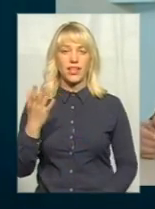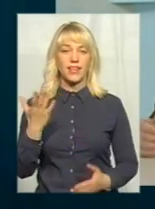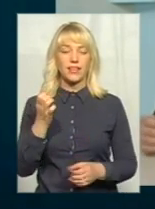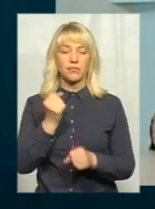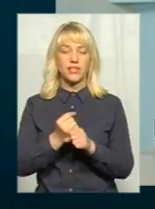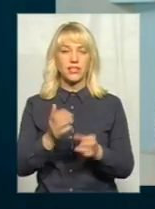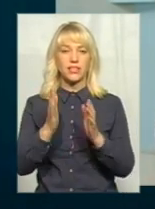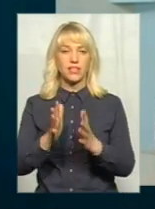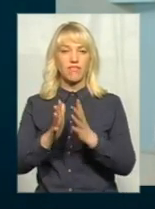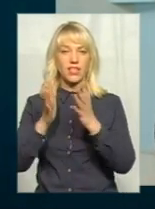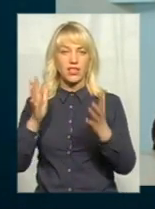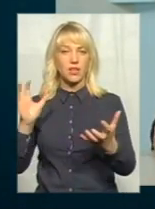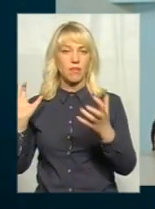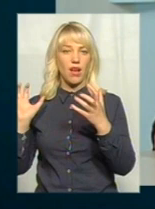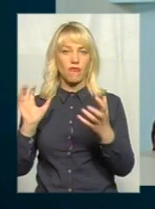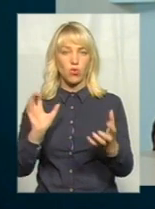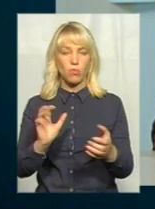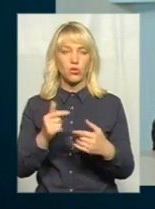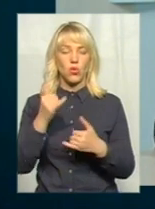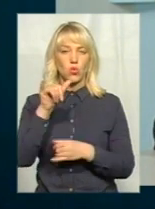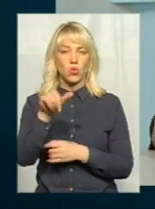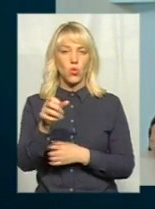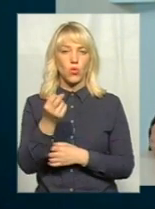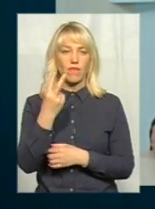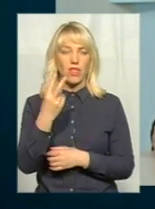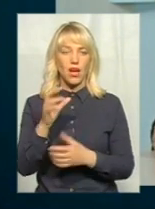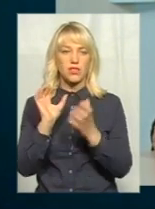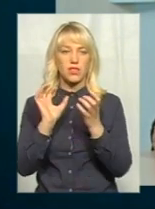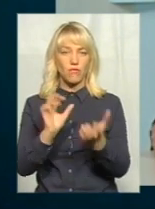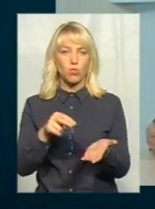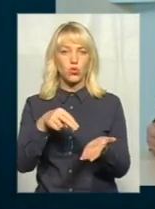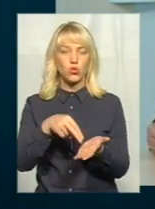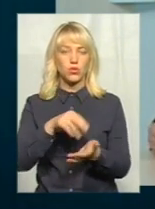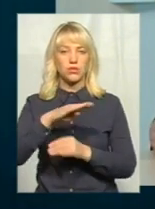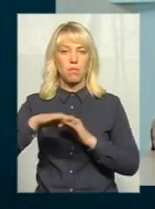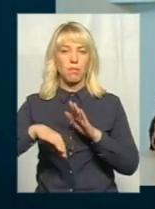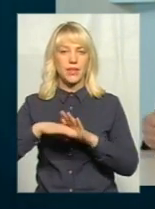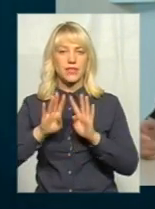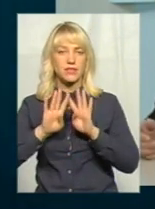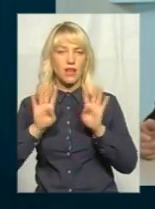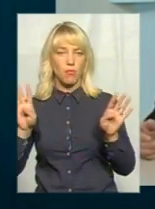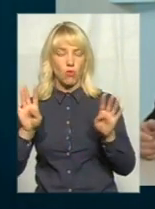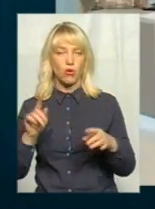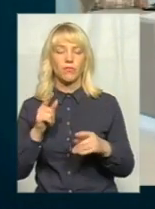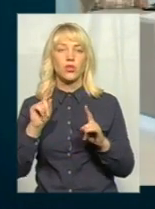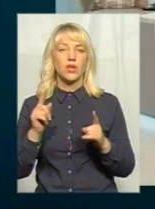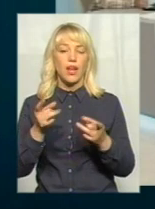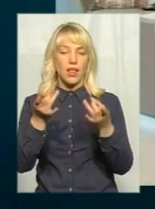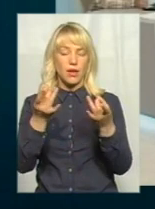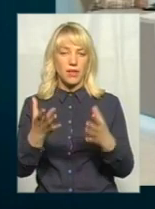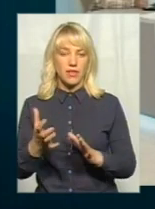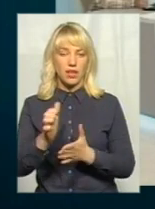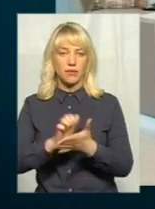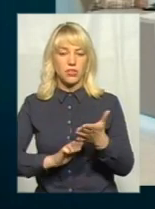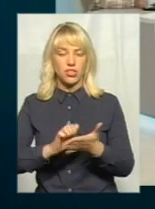автобусами, в нього зараз 12 автобусів на сьогодні стоїть під забором. Причина елементарна – відсутність водіїв. Хмельницьке